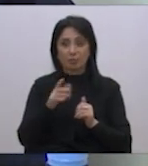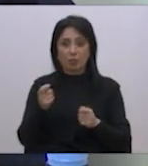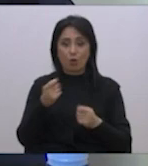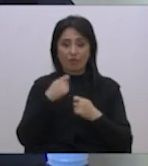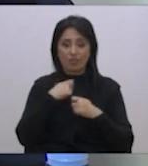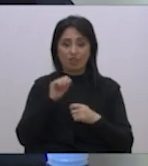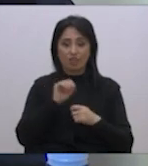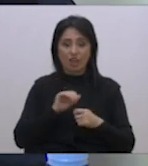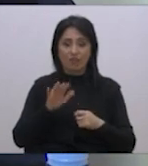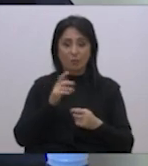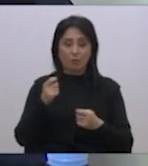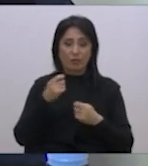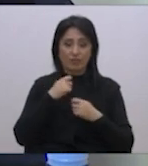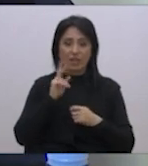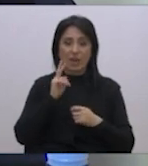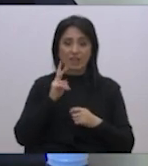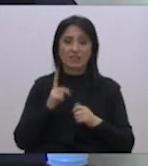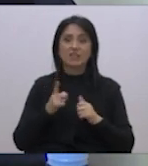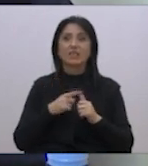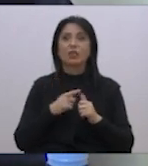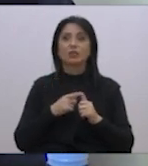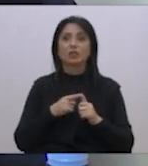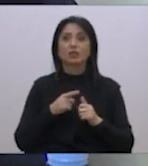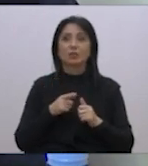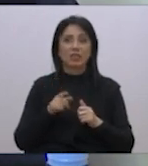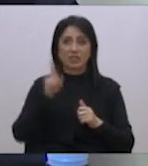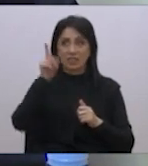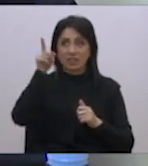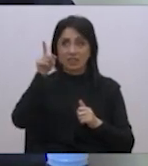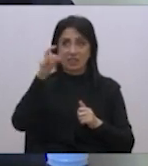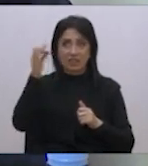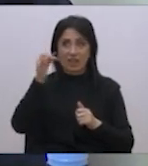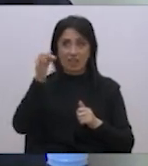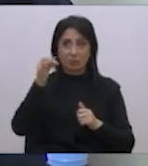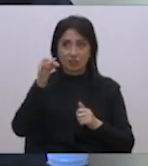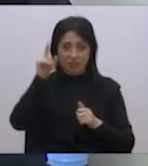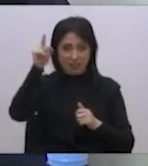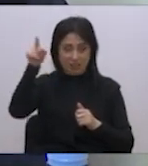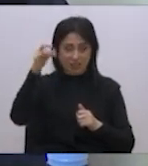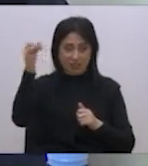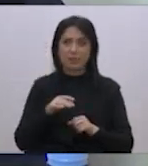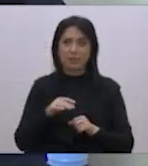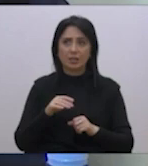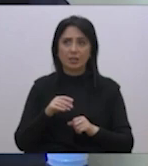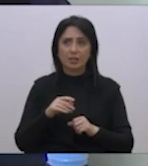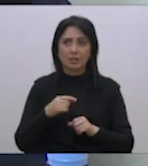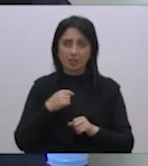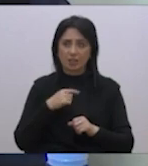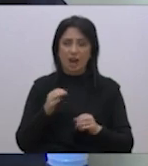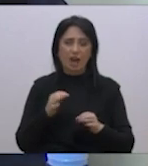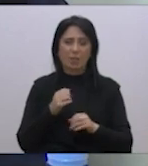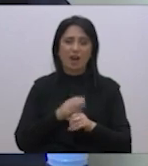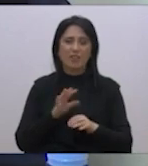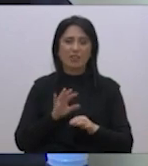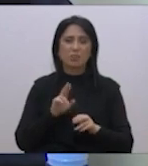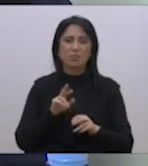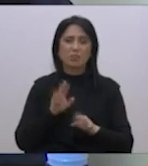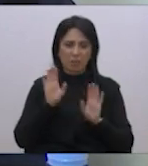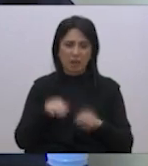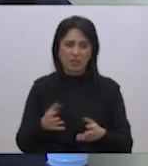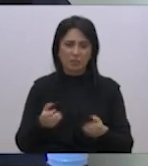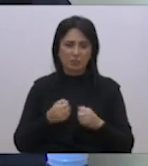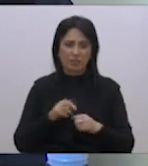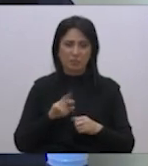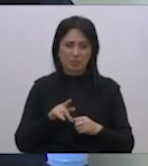cebe, în Europa, mogani cebe, candidati status, romelic, isiniarian, da interese bulda, isinia kete benamas, ce în ora perioada kete bine, ce în mai